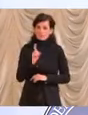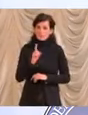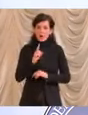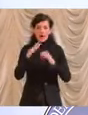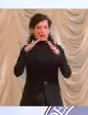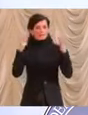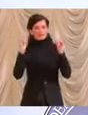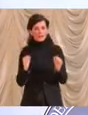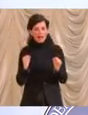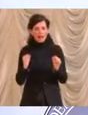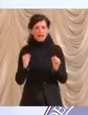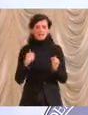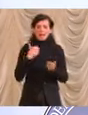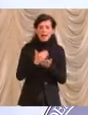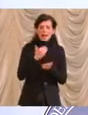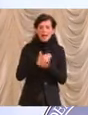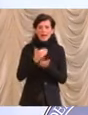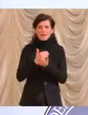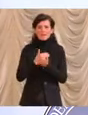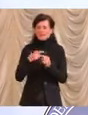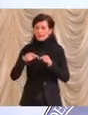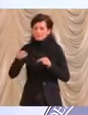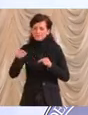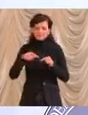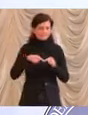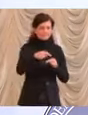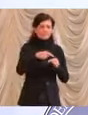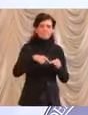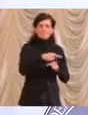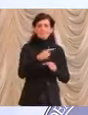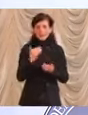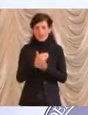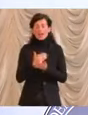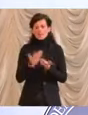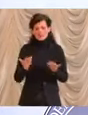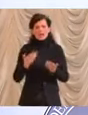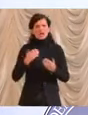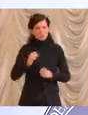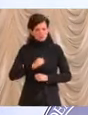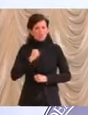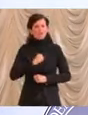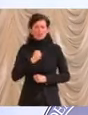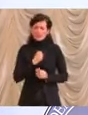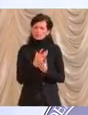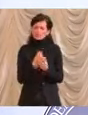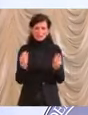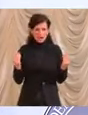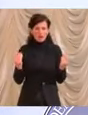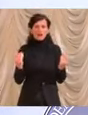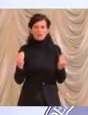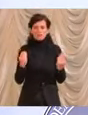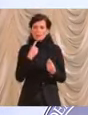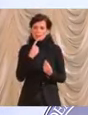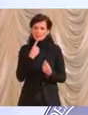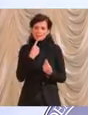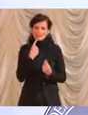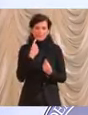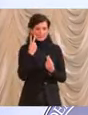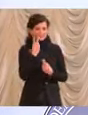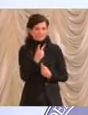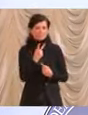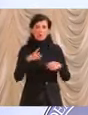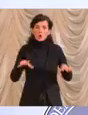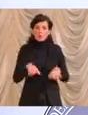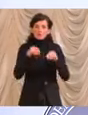limitare gli spostamenti, ma ci sono anche tante sofferenze materiali di chi addirittura inizia a avere qualche difficoltà o già